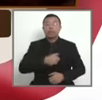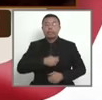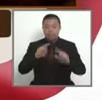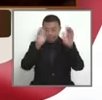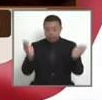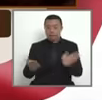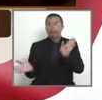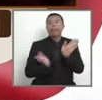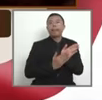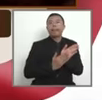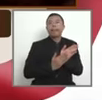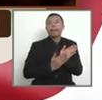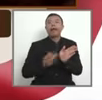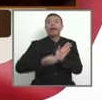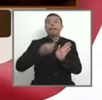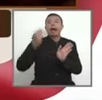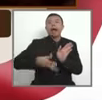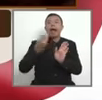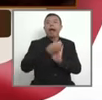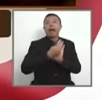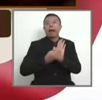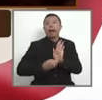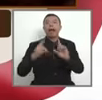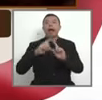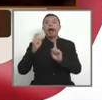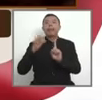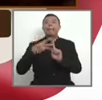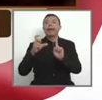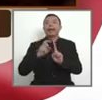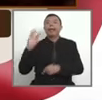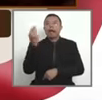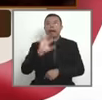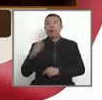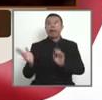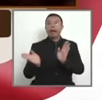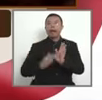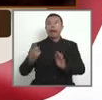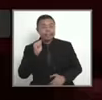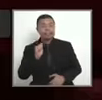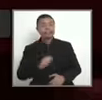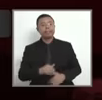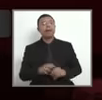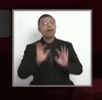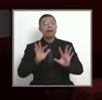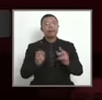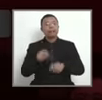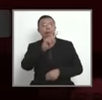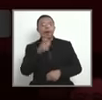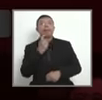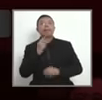berdagang ya kan maksudnya adalah semua APBN itu anggaran pendapatan dan belanja